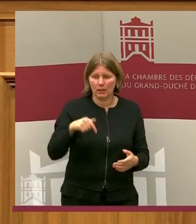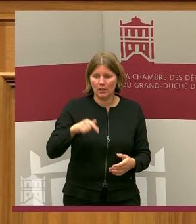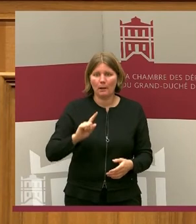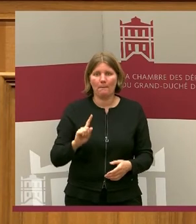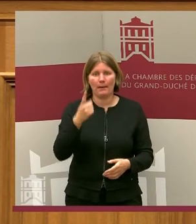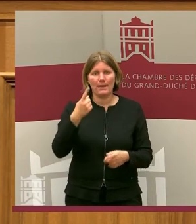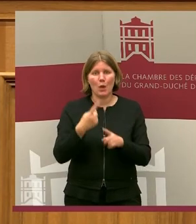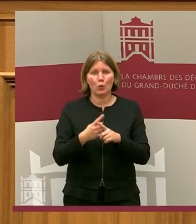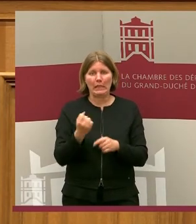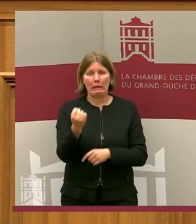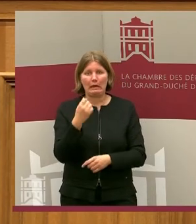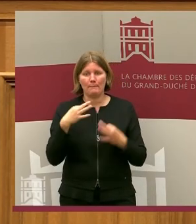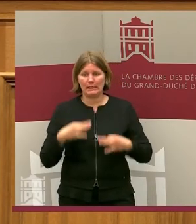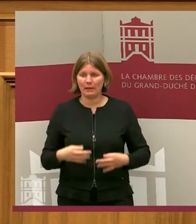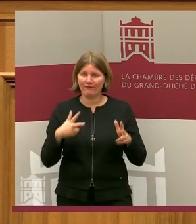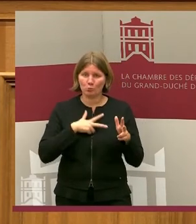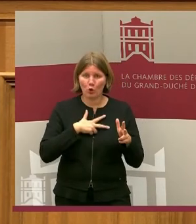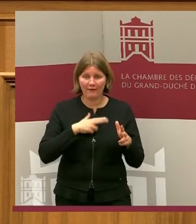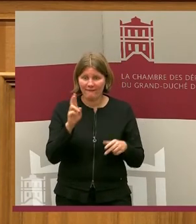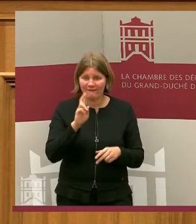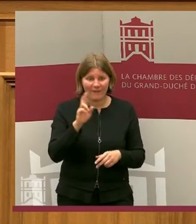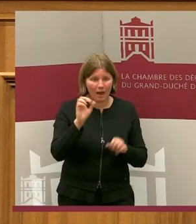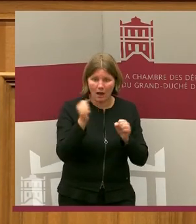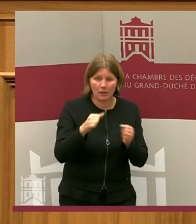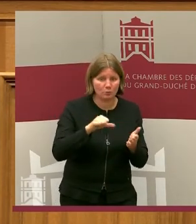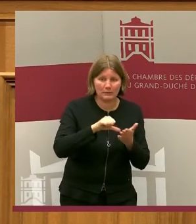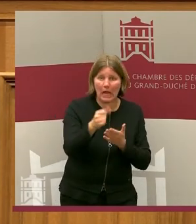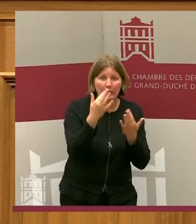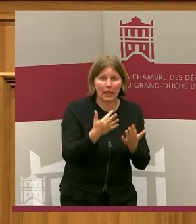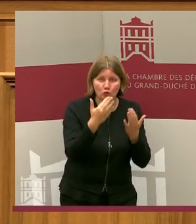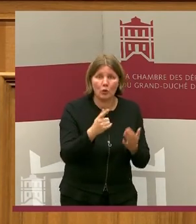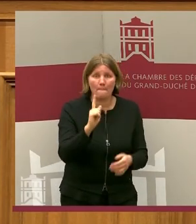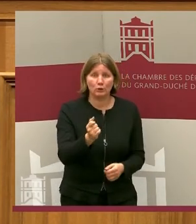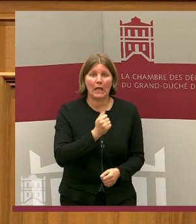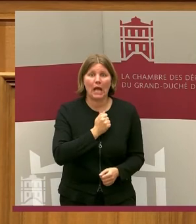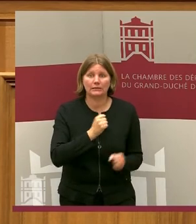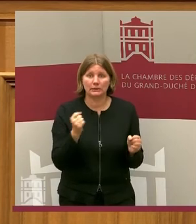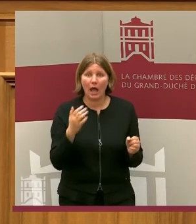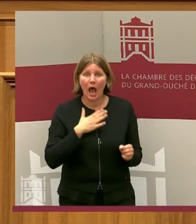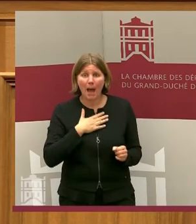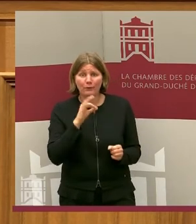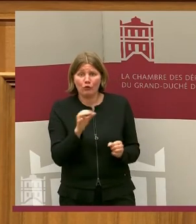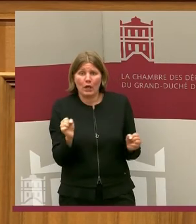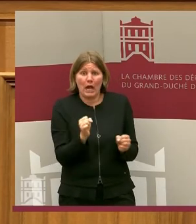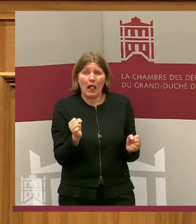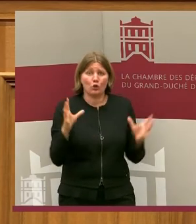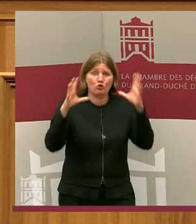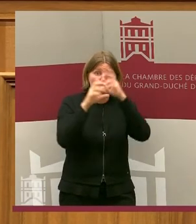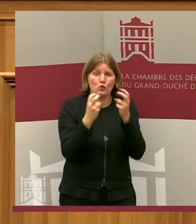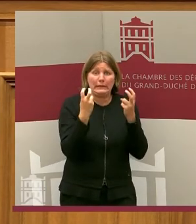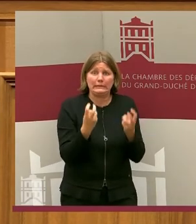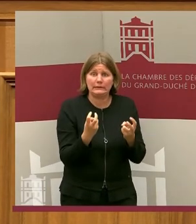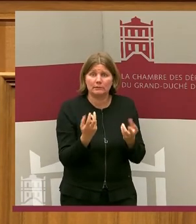versprochen, dass kein, der seine Rechnungen nicht kann bezahlen, muss Fährten am Kahlen und am Deichtren gelöst zu